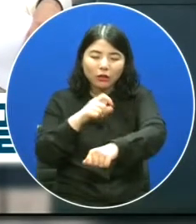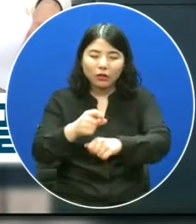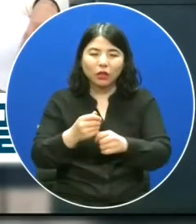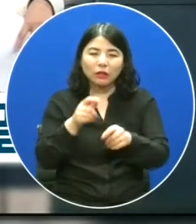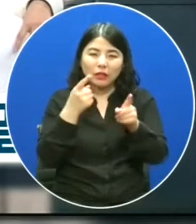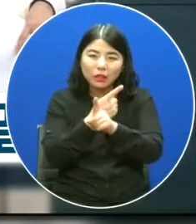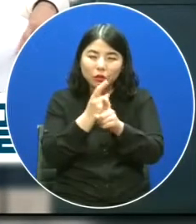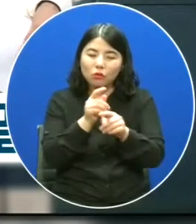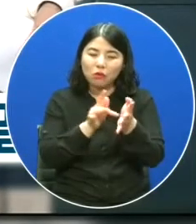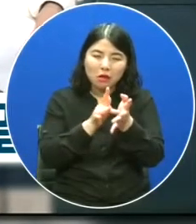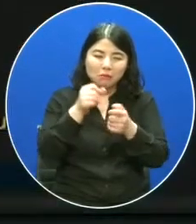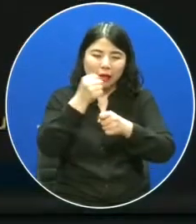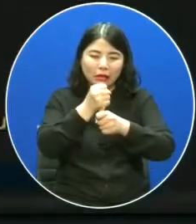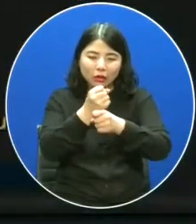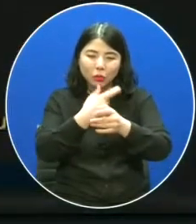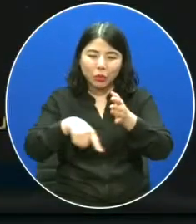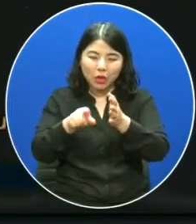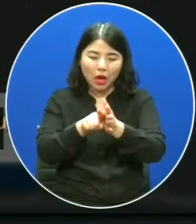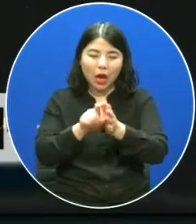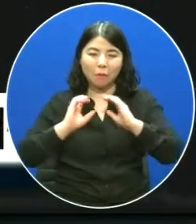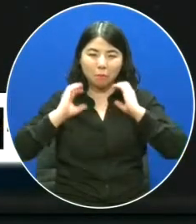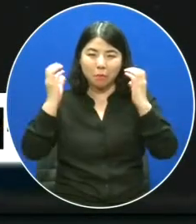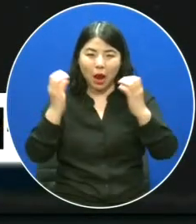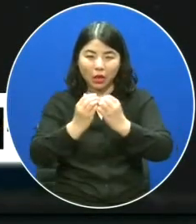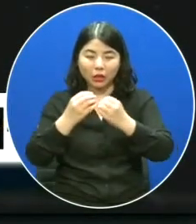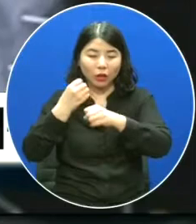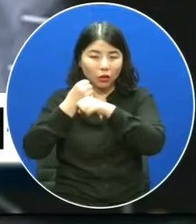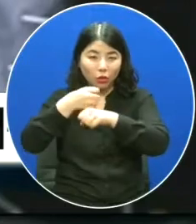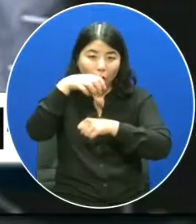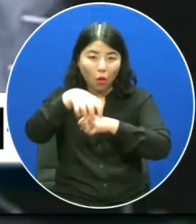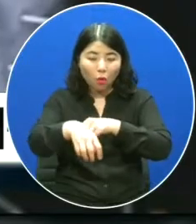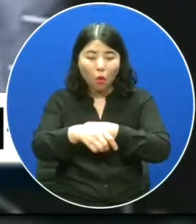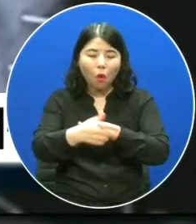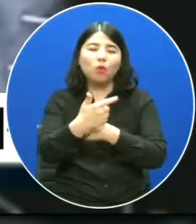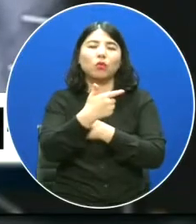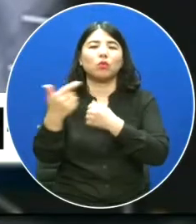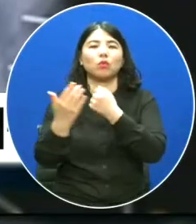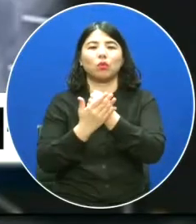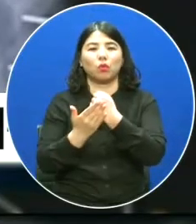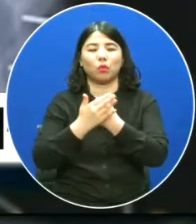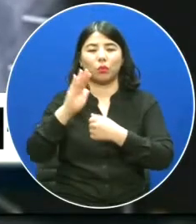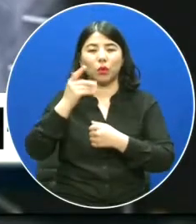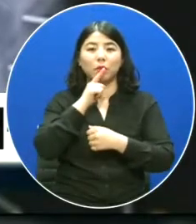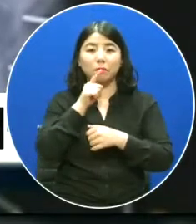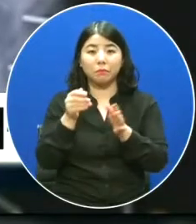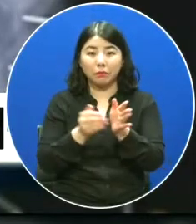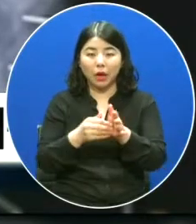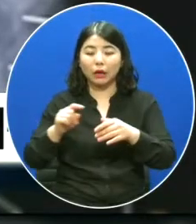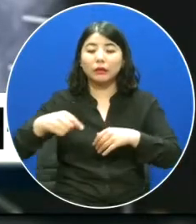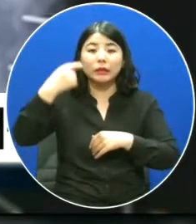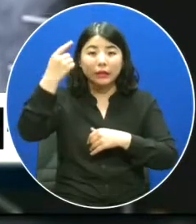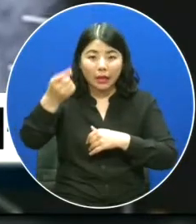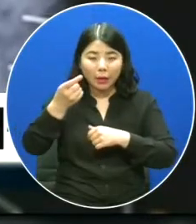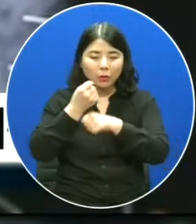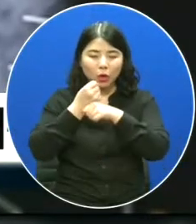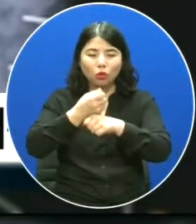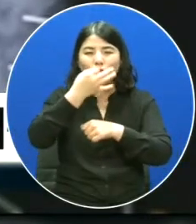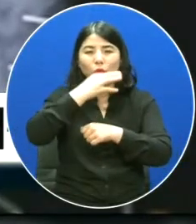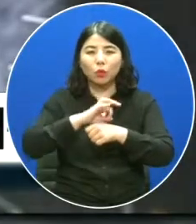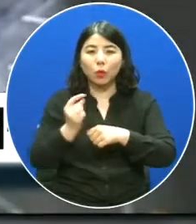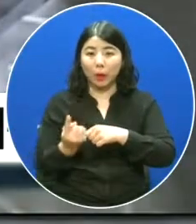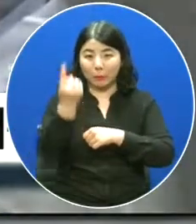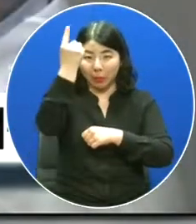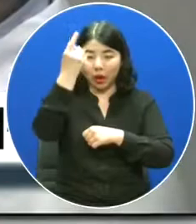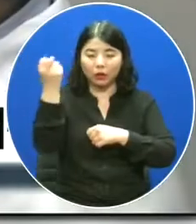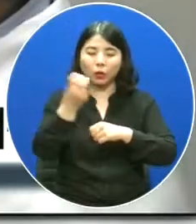치료제를 개발하는데 방사광 가속기가 큰 도움이 될 수 있다는 소식을 전합니다. 다음 날에는 연구의